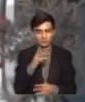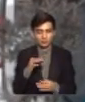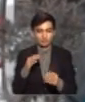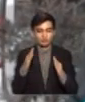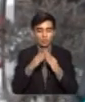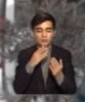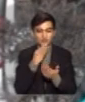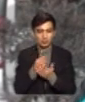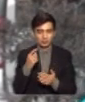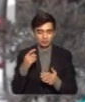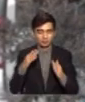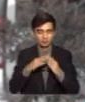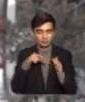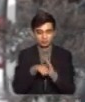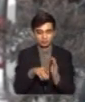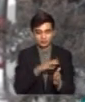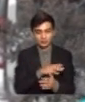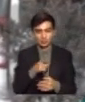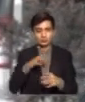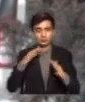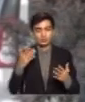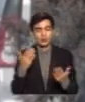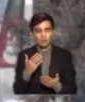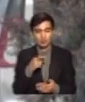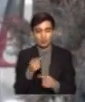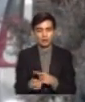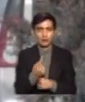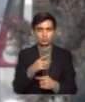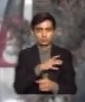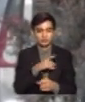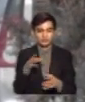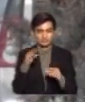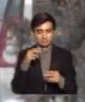жерейде, өздерінің жеке үйінде болған. Енді ол қандай жағдайда болып жатыр, қайдан тап болған, оны әлі белгісіз.